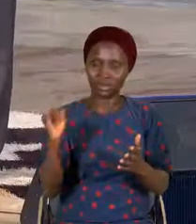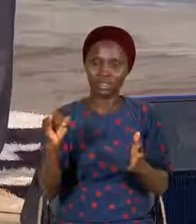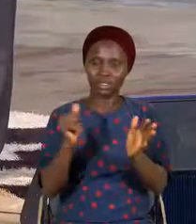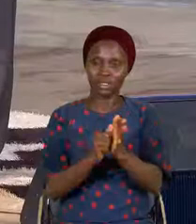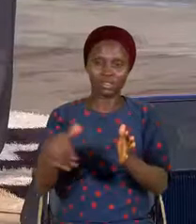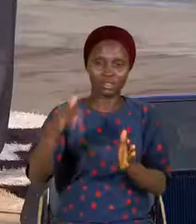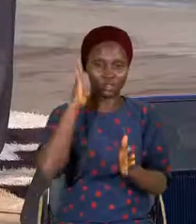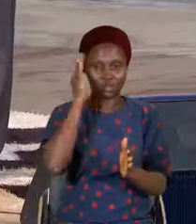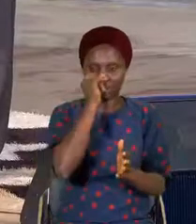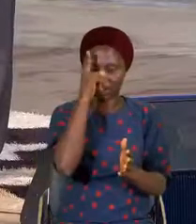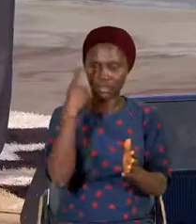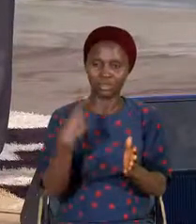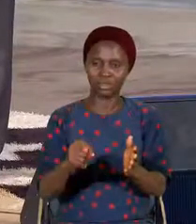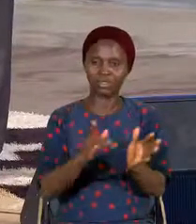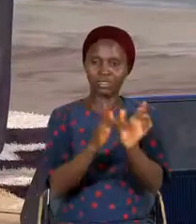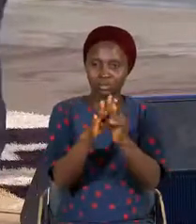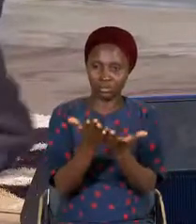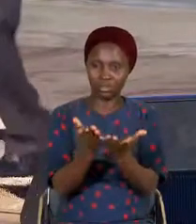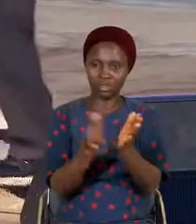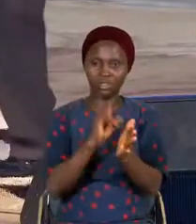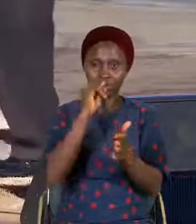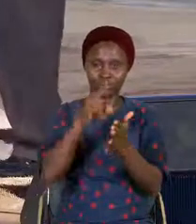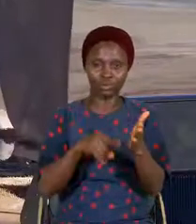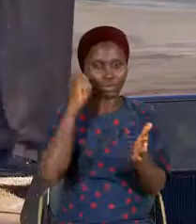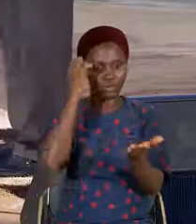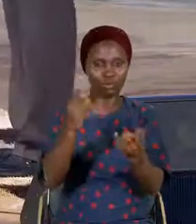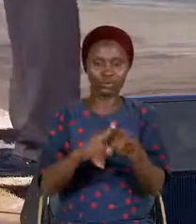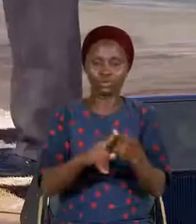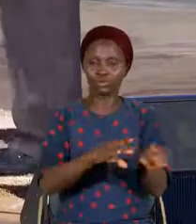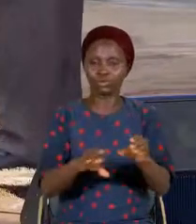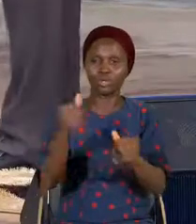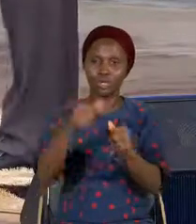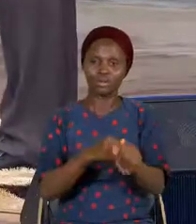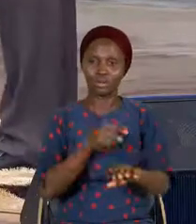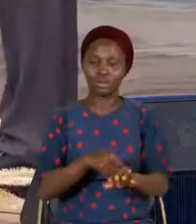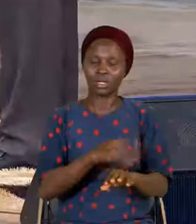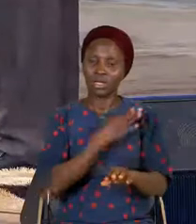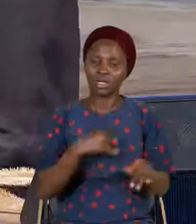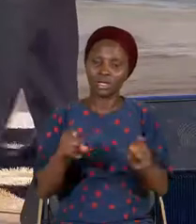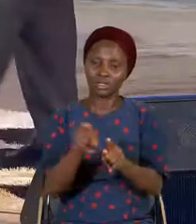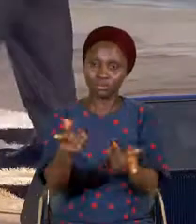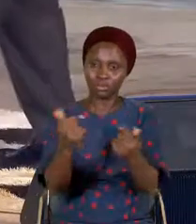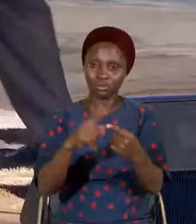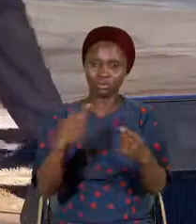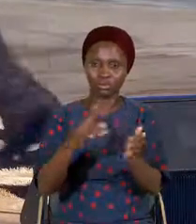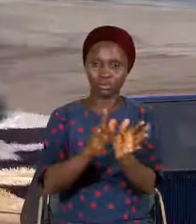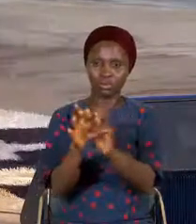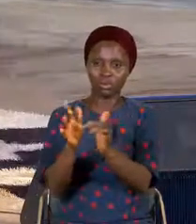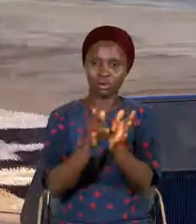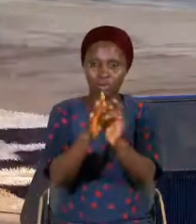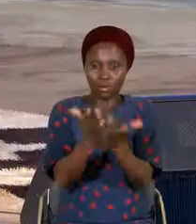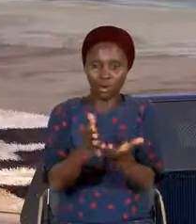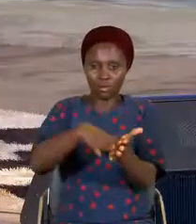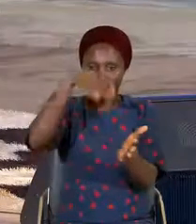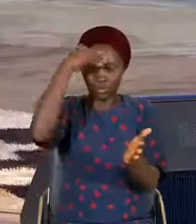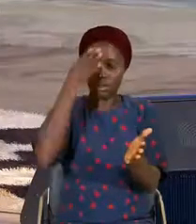il leur a ouvert l'esprit. C'est ce qu'il veut faire en tout temps dans notre vie. Quand vous venez à l'étude biblique,